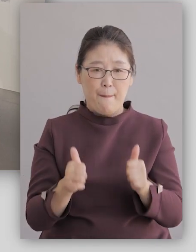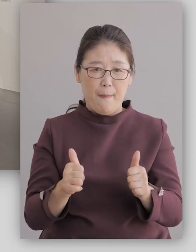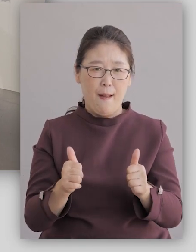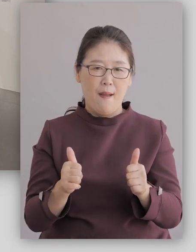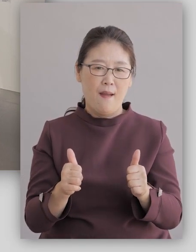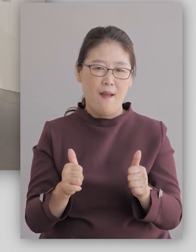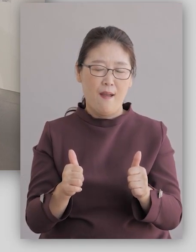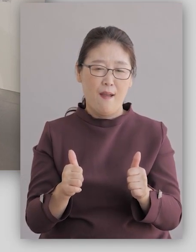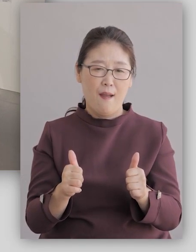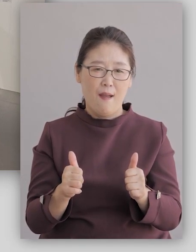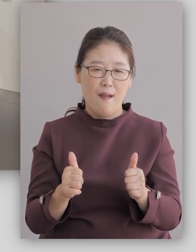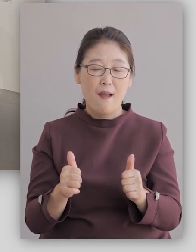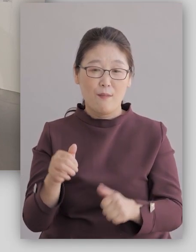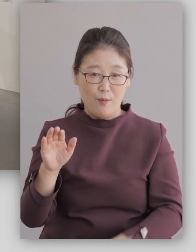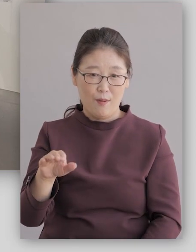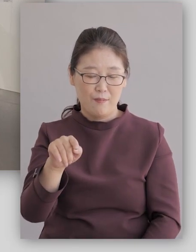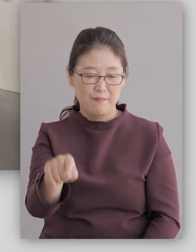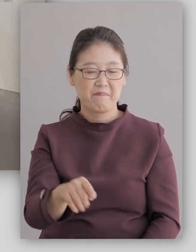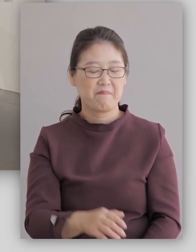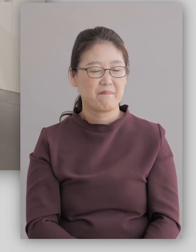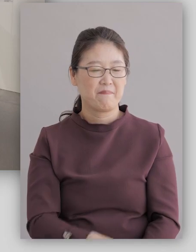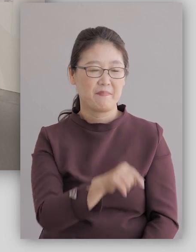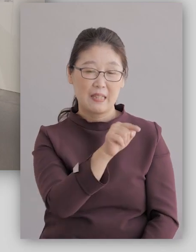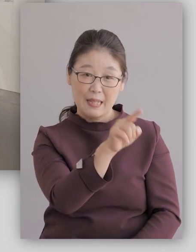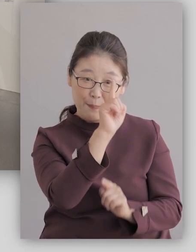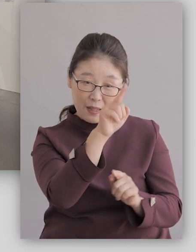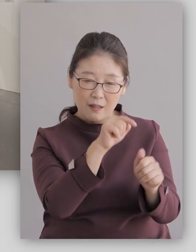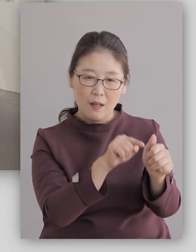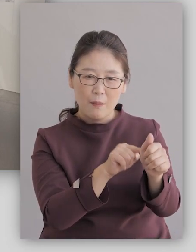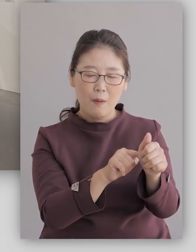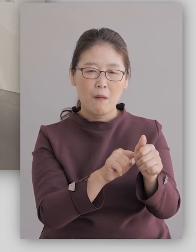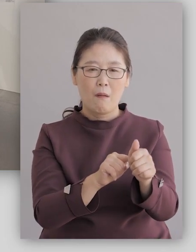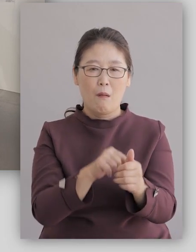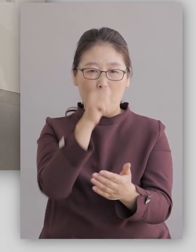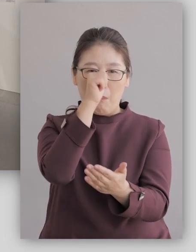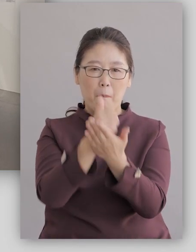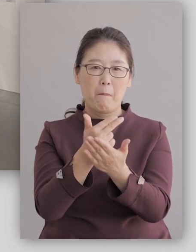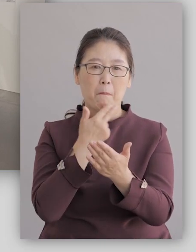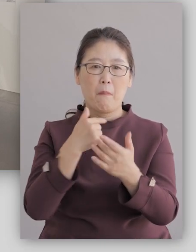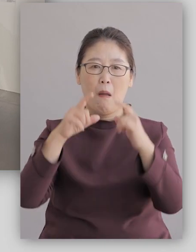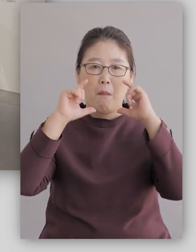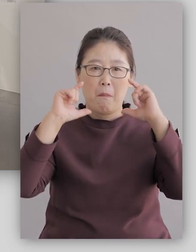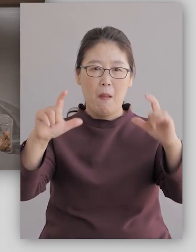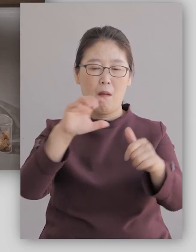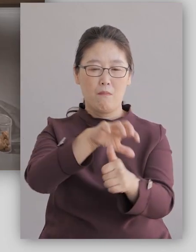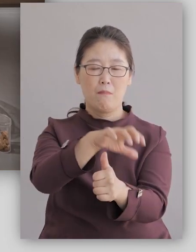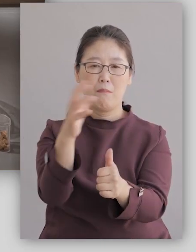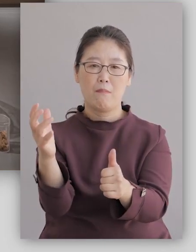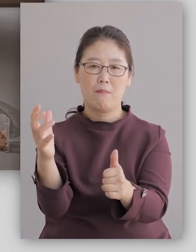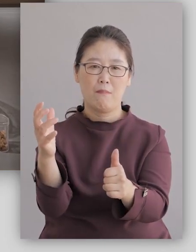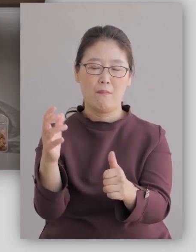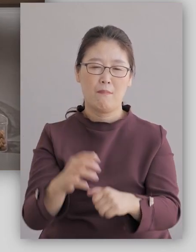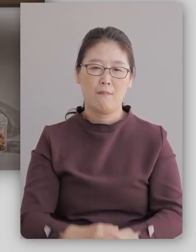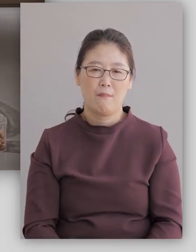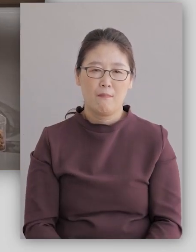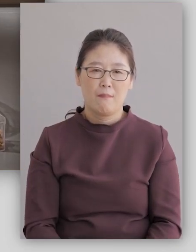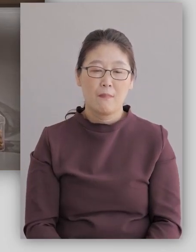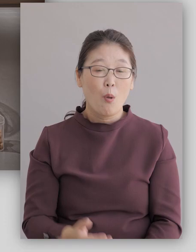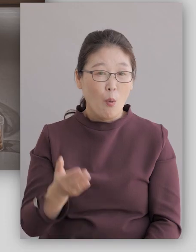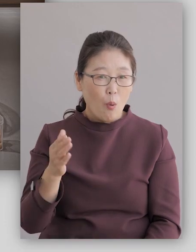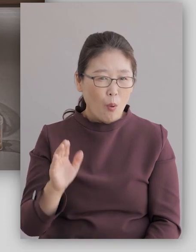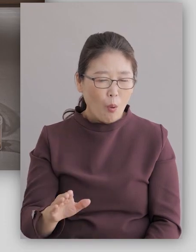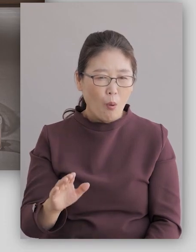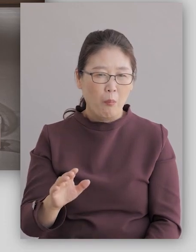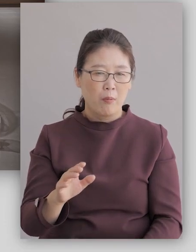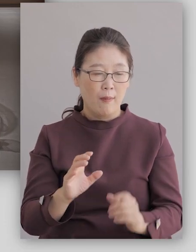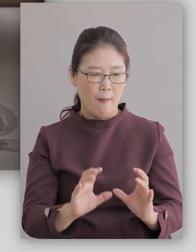됐는데요. 이 작가님은 결국은 무혐의로 풀려나게 돼요. 근데 그 당시에